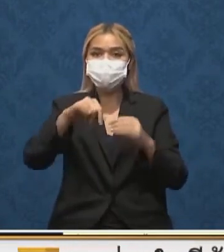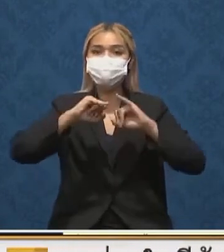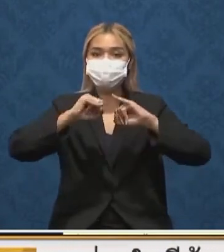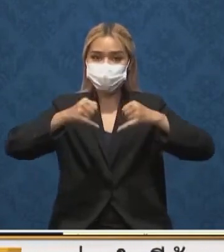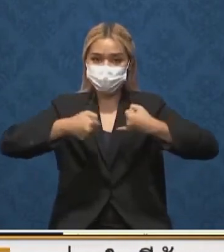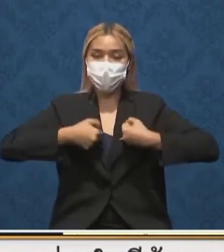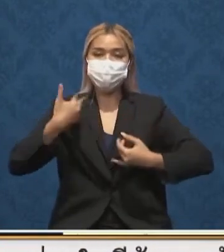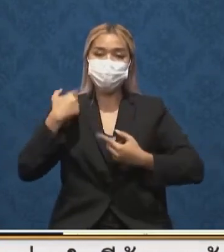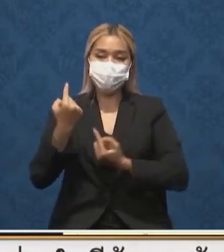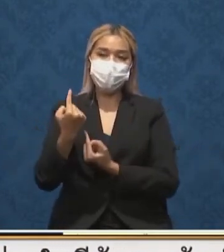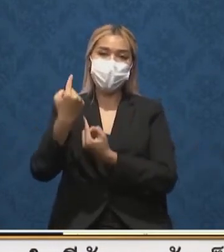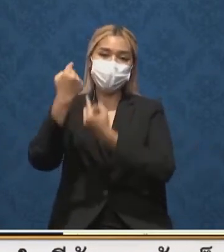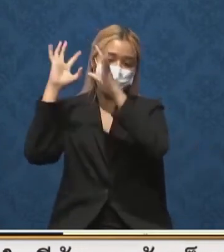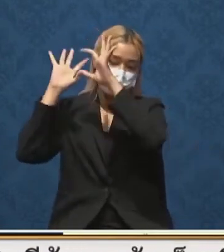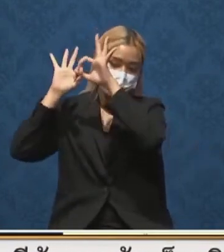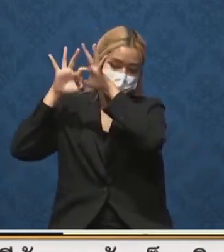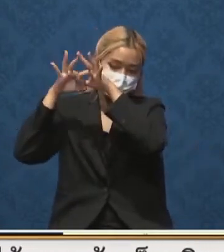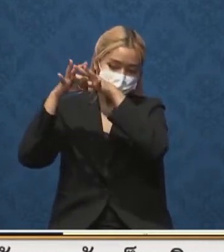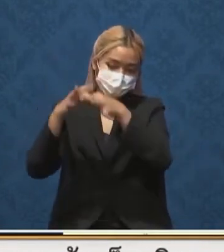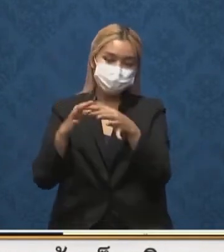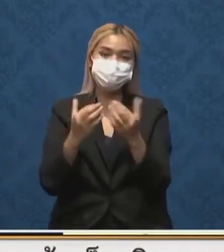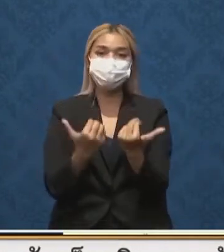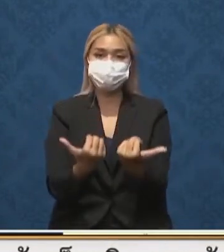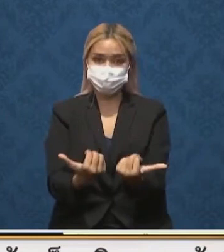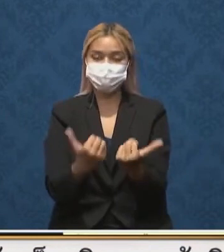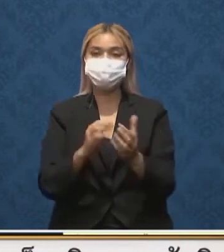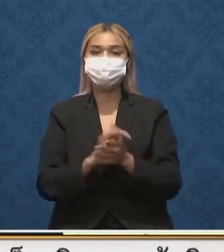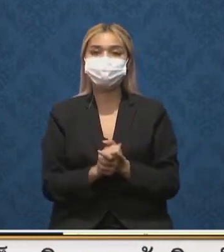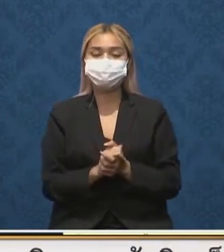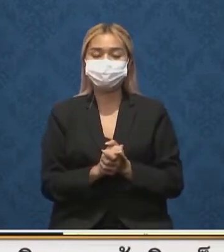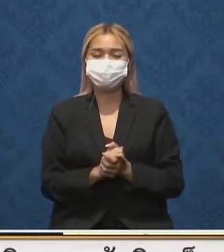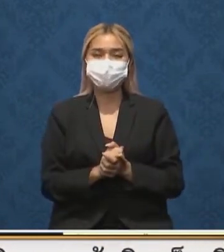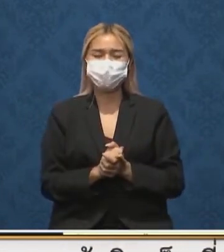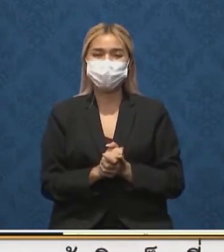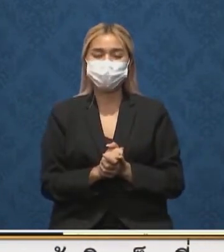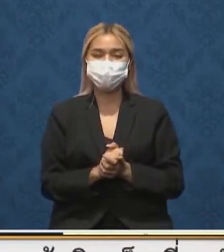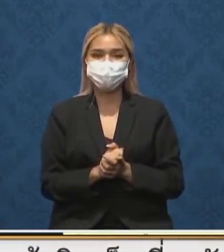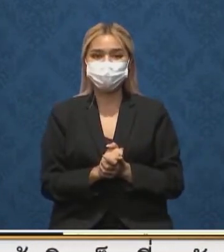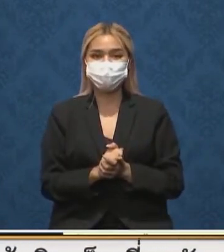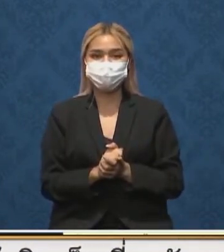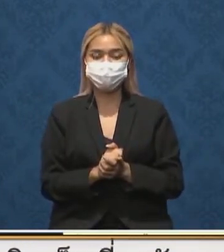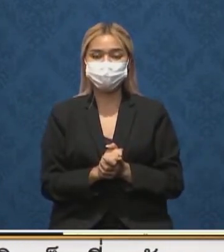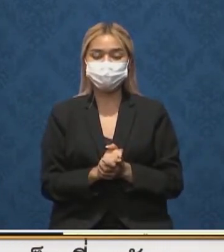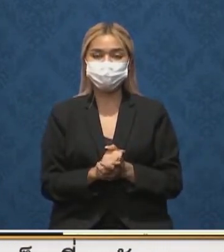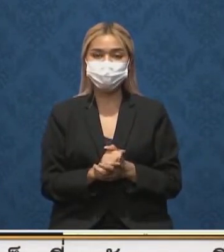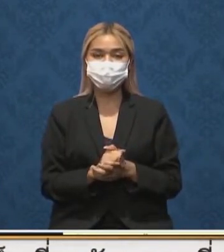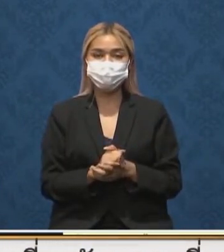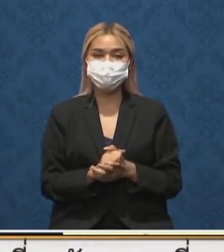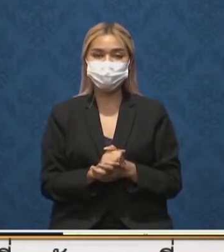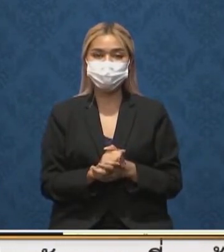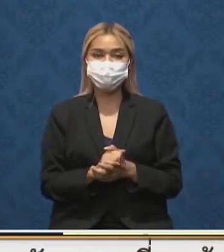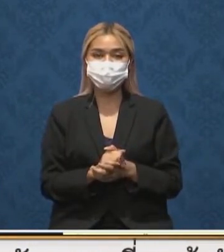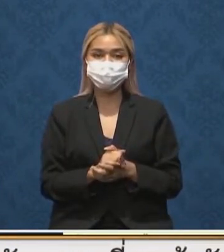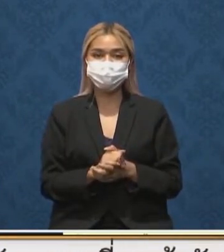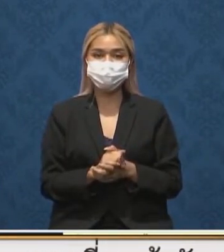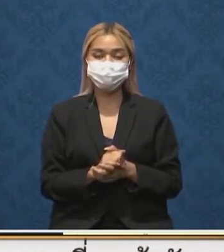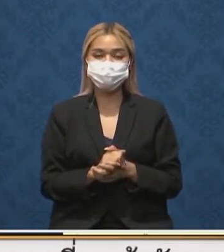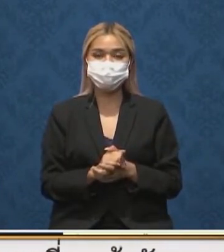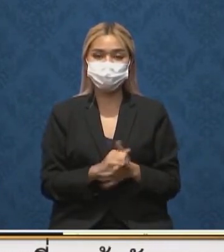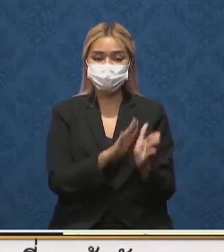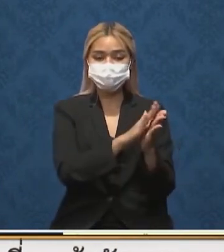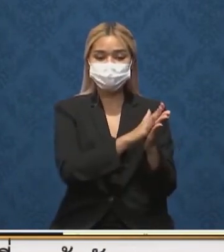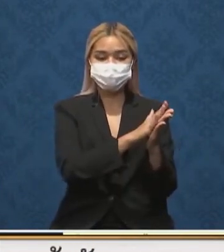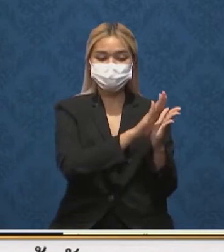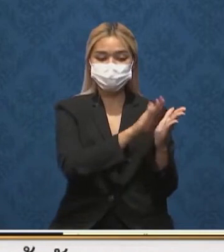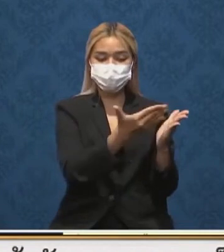สค 1จากราษฎรที่อยู่มาดั้งเดิมนะครับอ่อทั้งหมดนั้นสค 1 41ฉบับแล้วก็